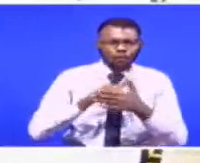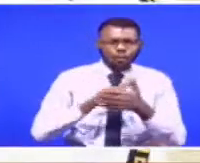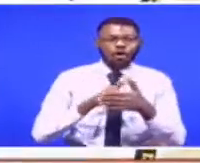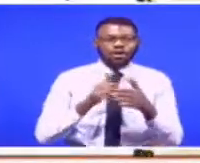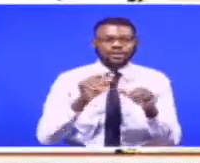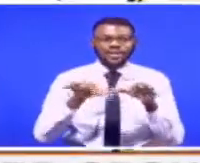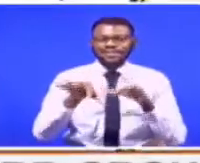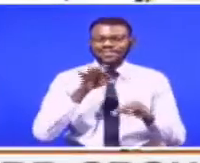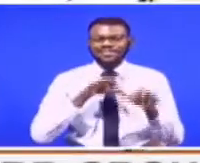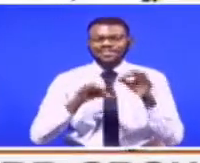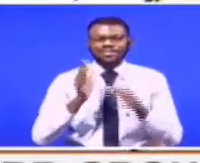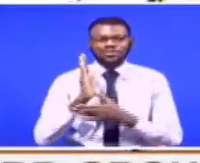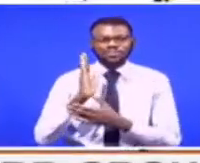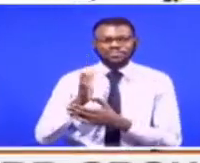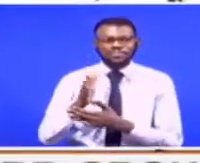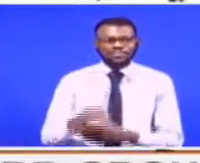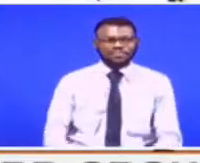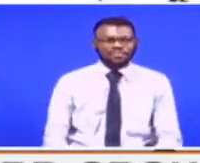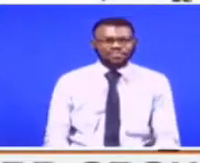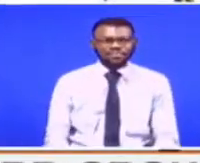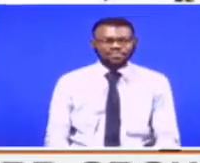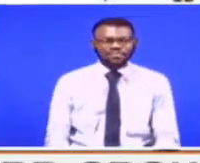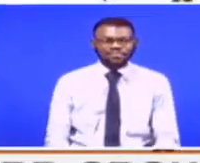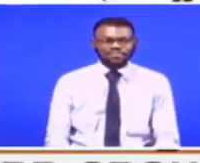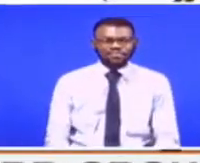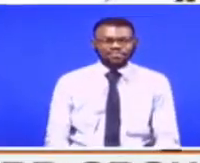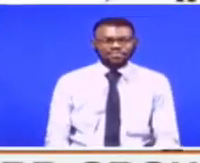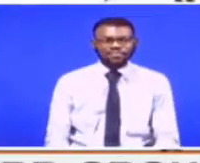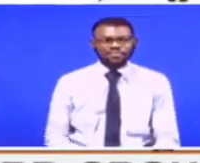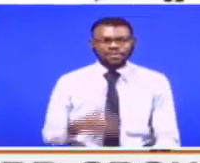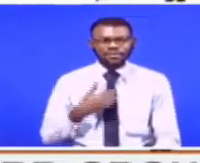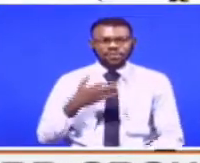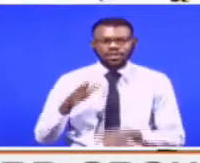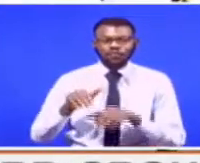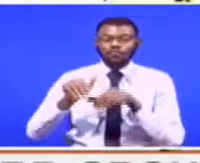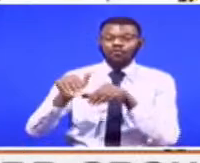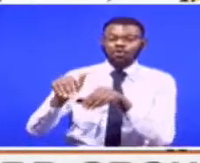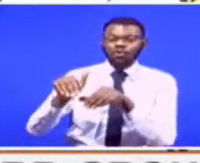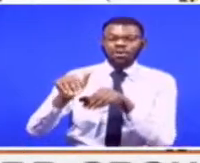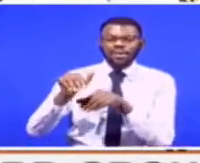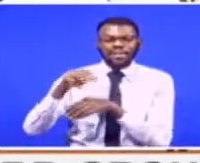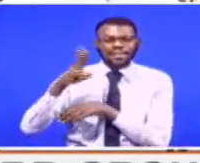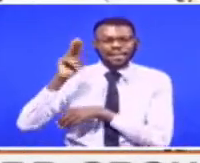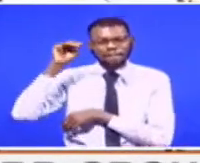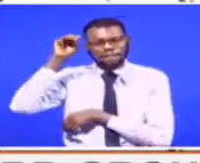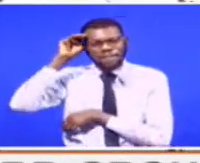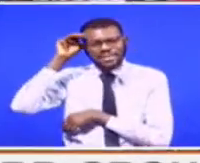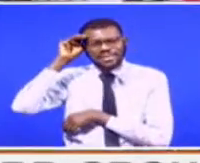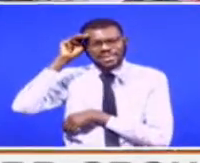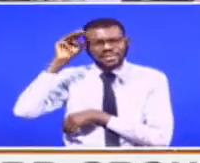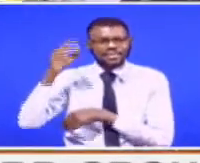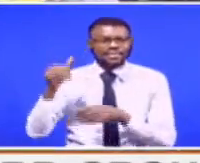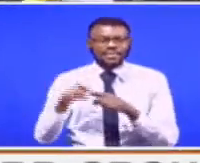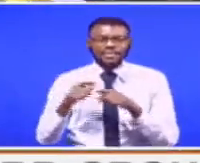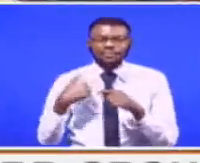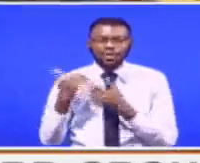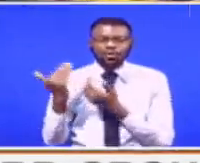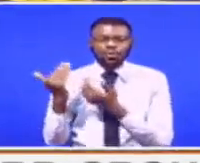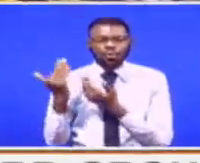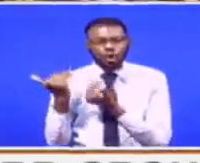Lionel Messi, my idol, so I must follow his steps. To join Barcelona, I will join Barcelona.